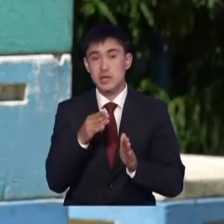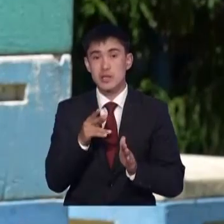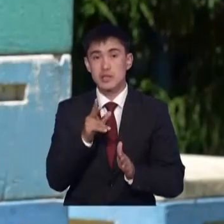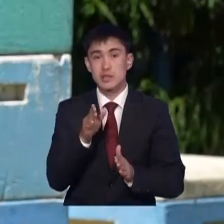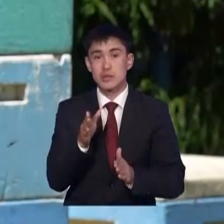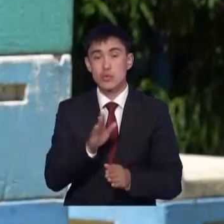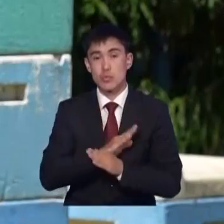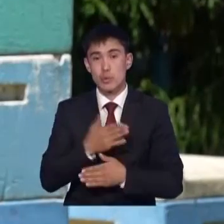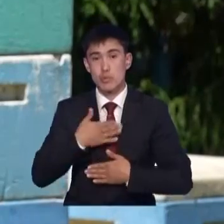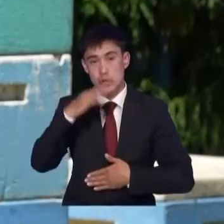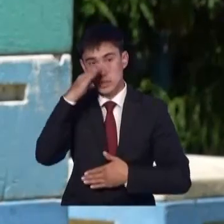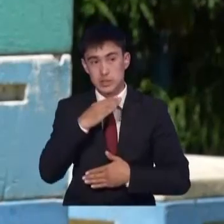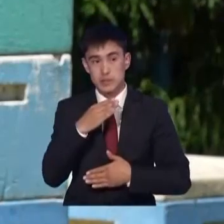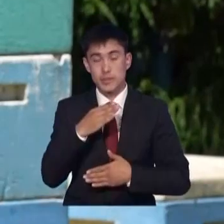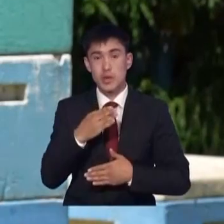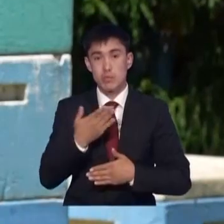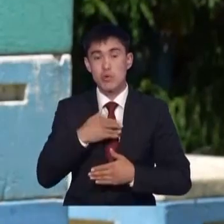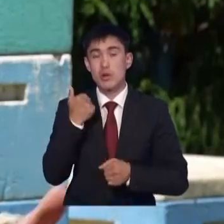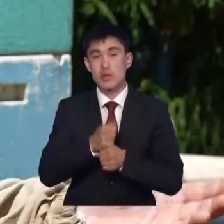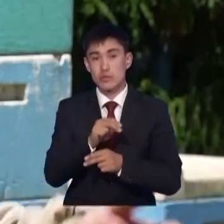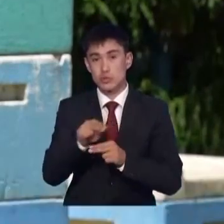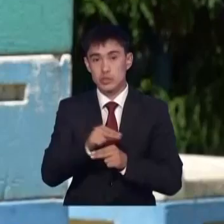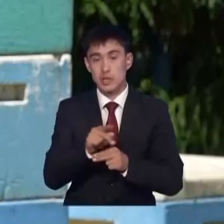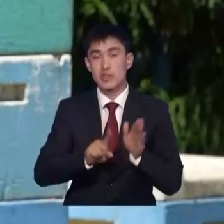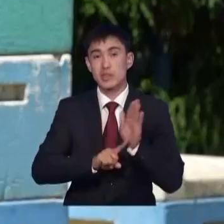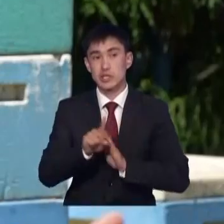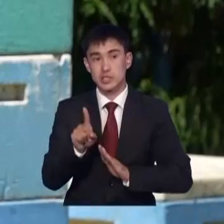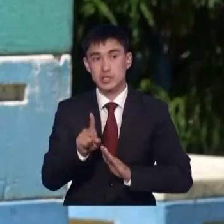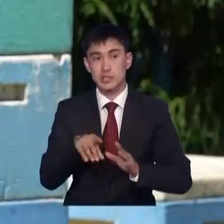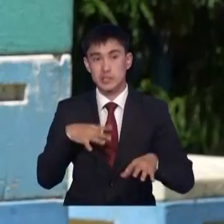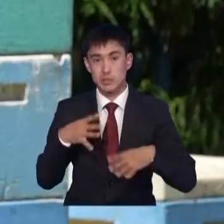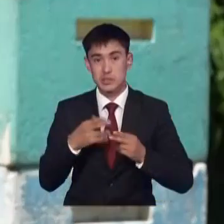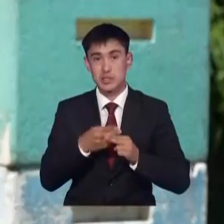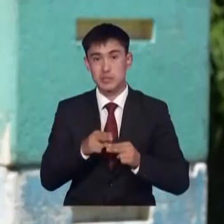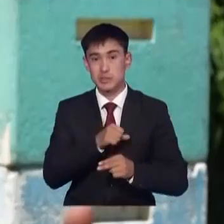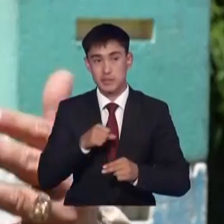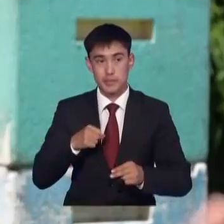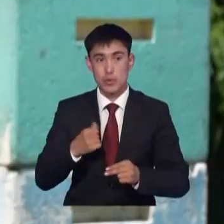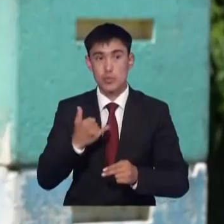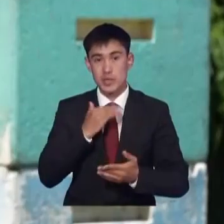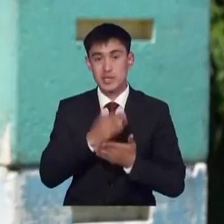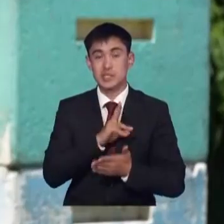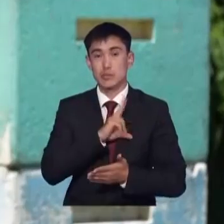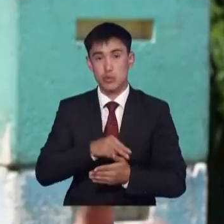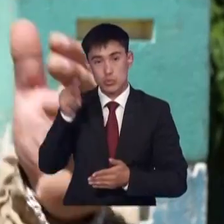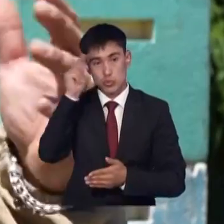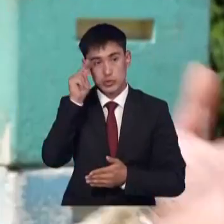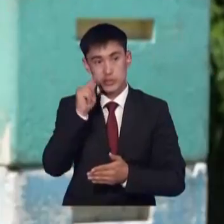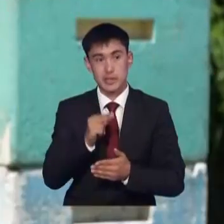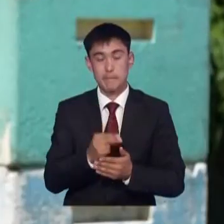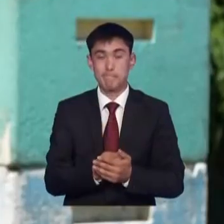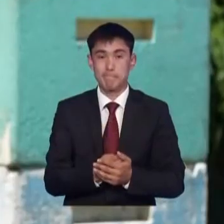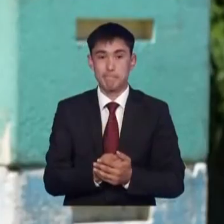стало моего отца Это самый главный мой учитель Я начинаю начал заниматься этим сам у меня есть диплом Я учился